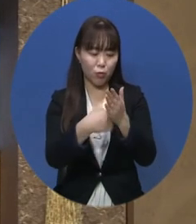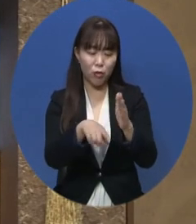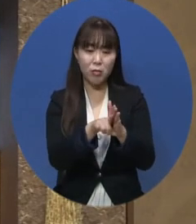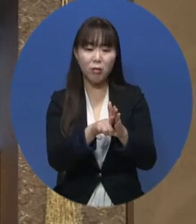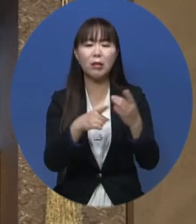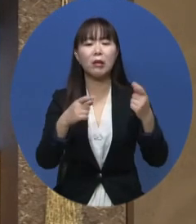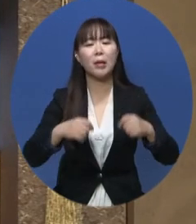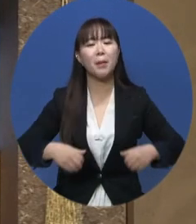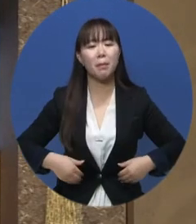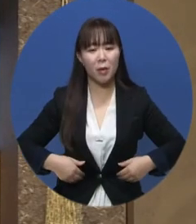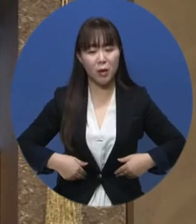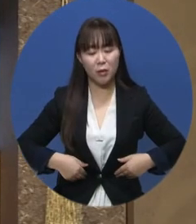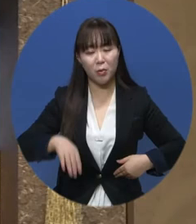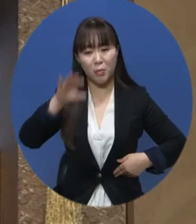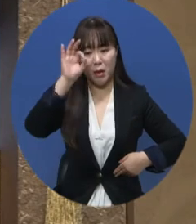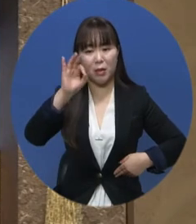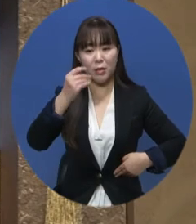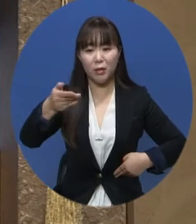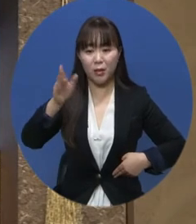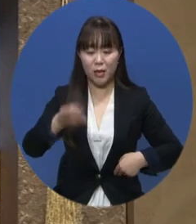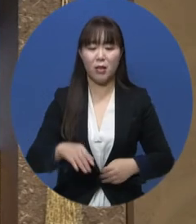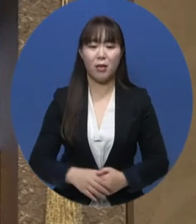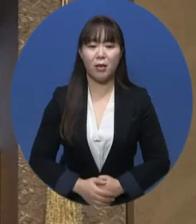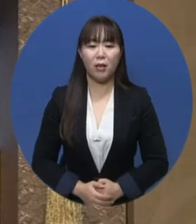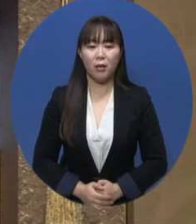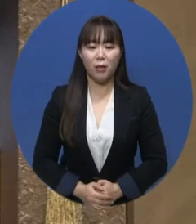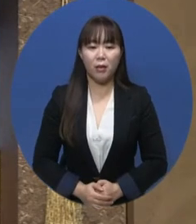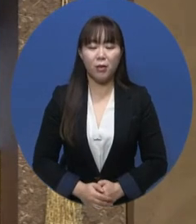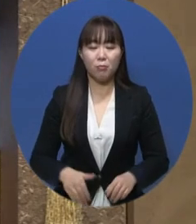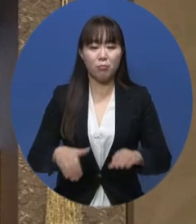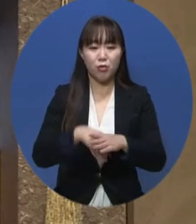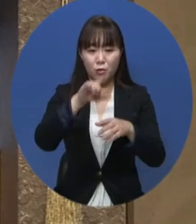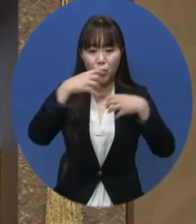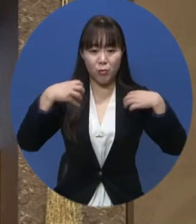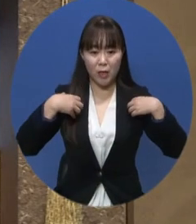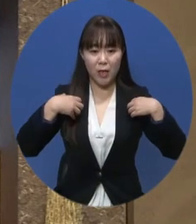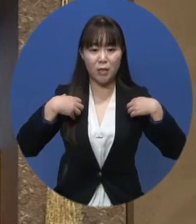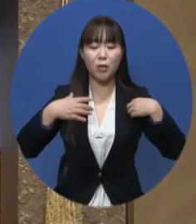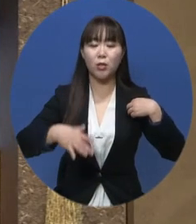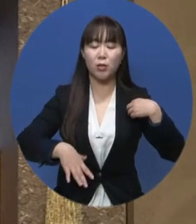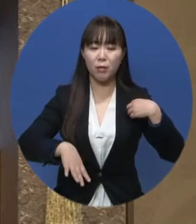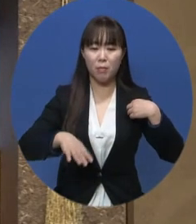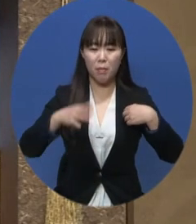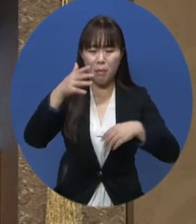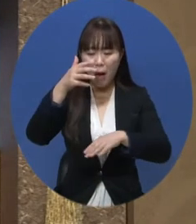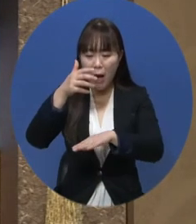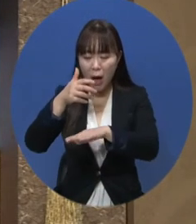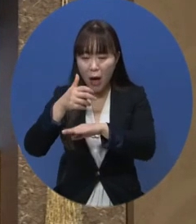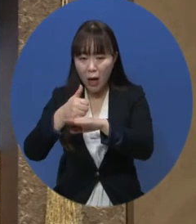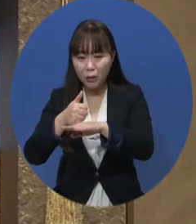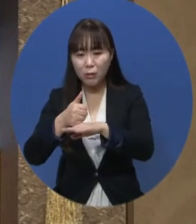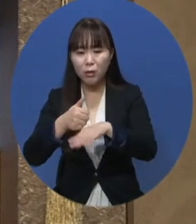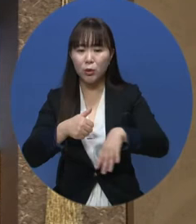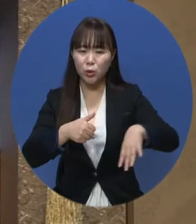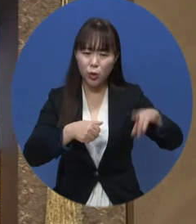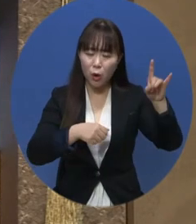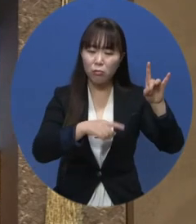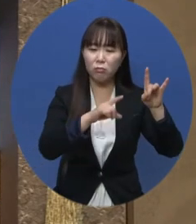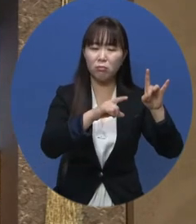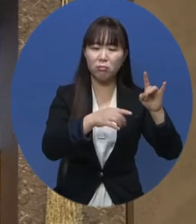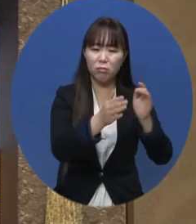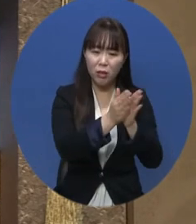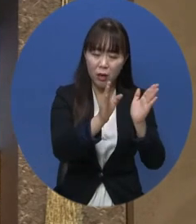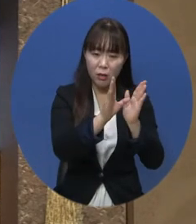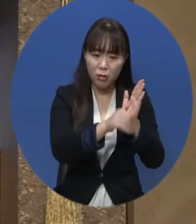그렇게 해야 된다고 보고 있습니다. 다만 네. 우리 문재인 정부 이제 말기에 들어서